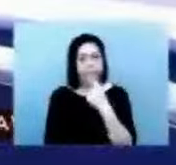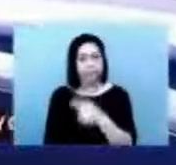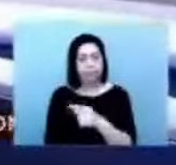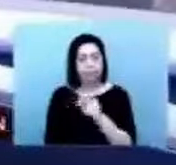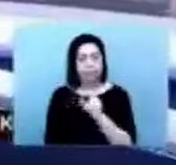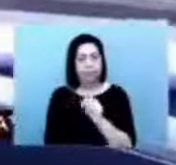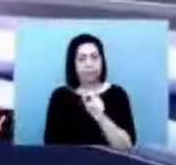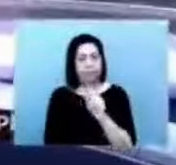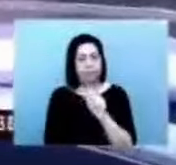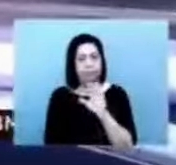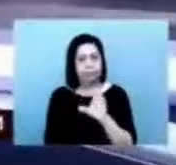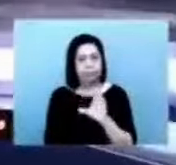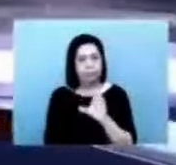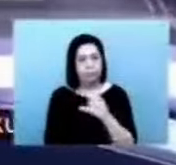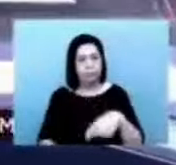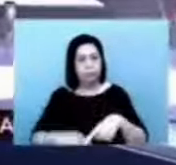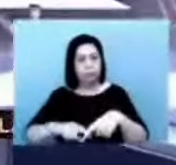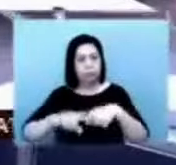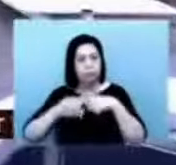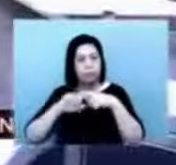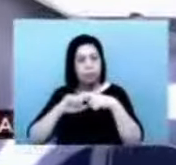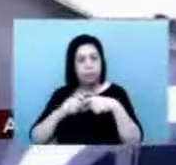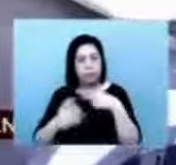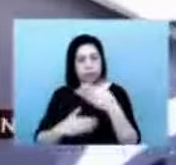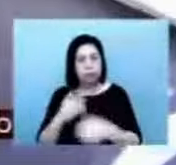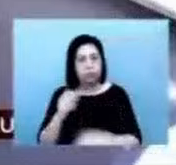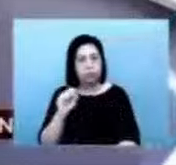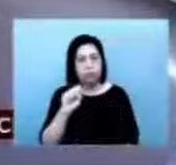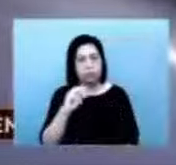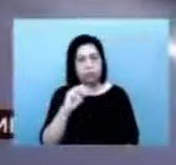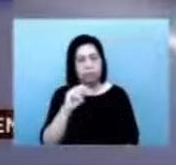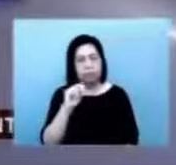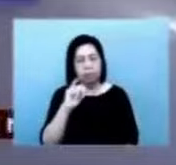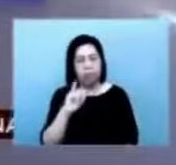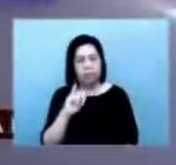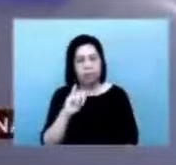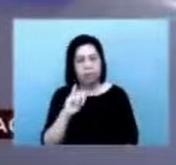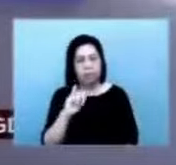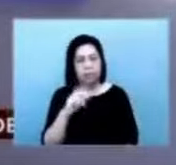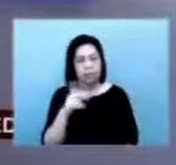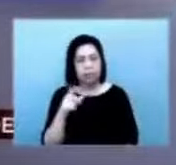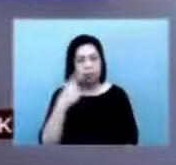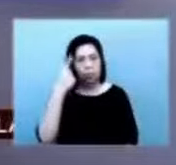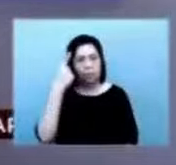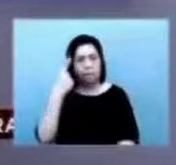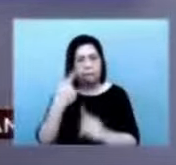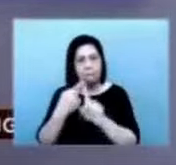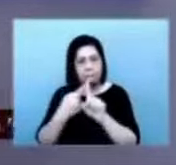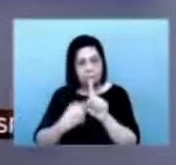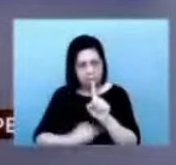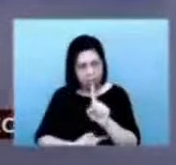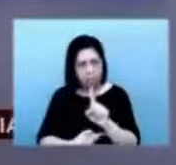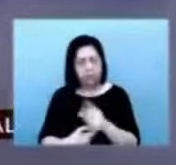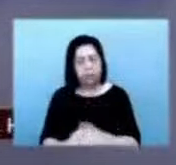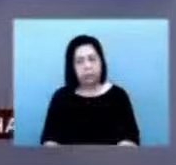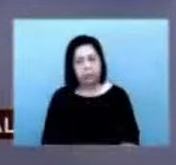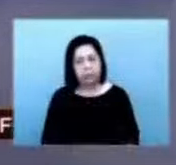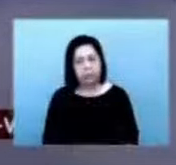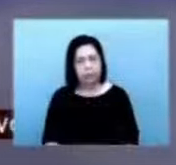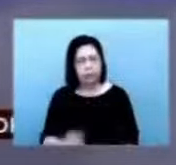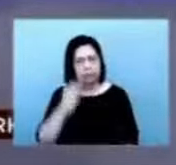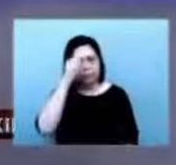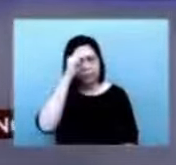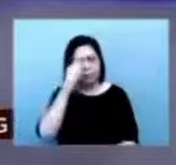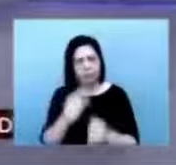Telecommunications Commission ang suspensyon ng operations ng Sunshine Media Network or SMNI ng isang buong buwan. Kung inyong